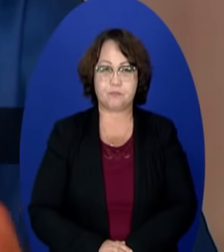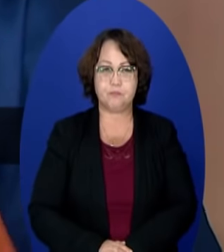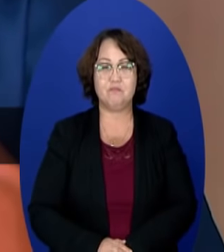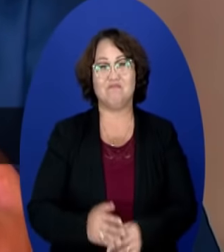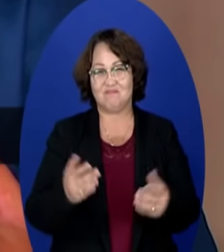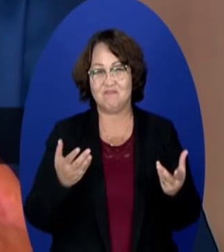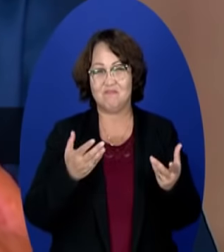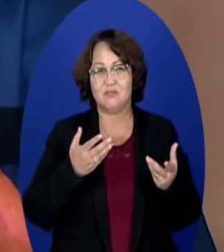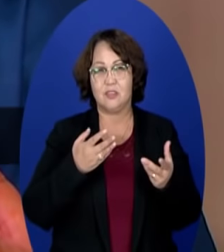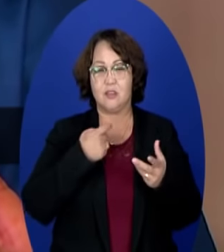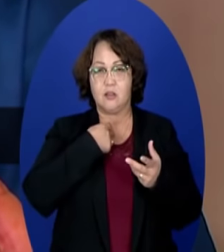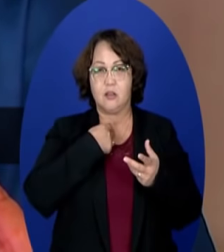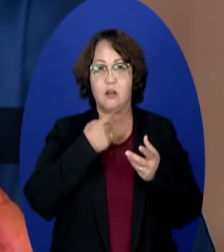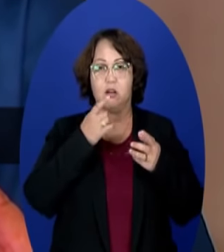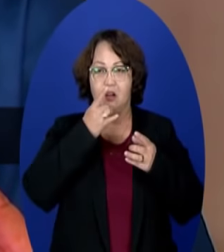ингээ давхар